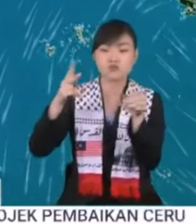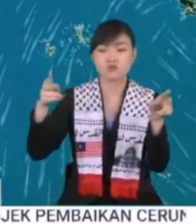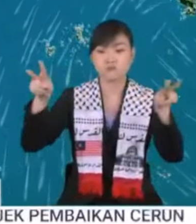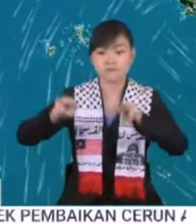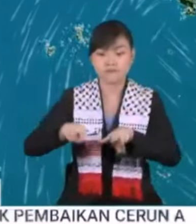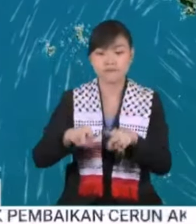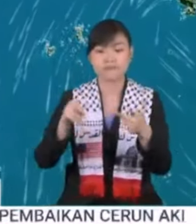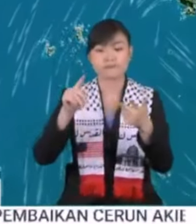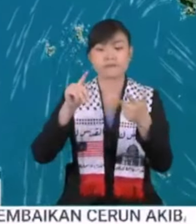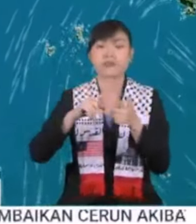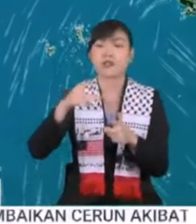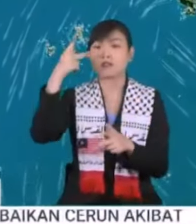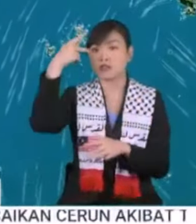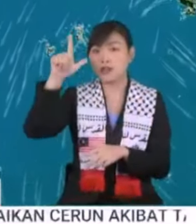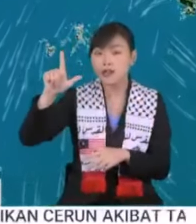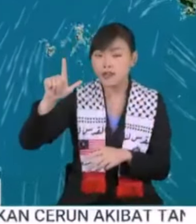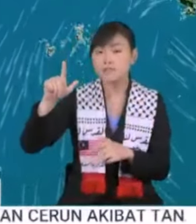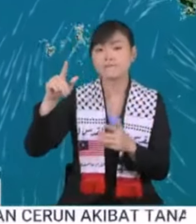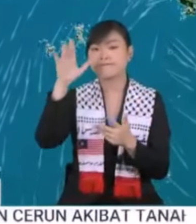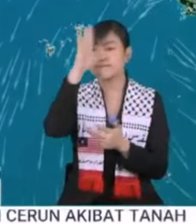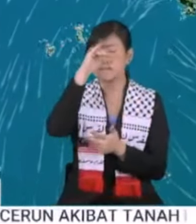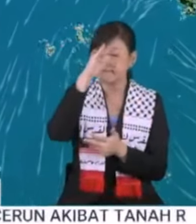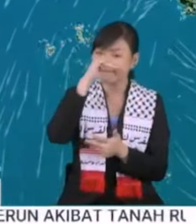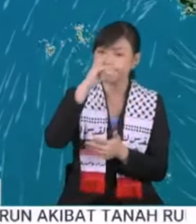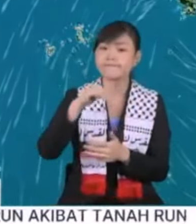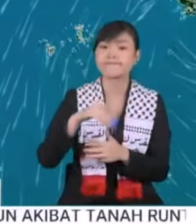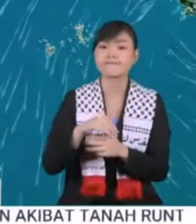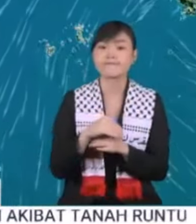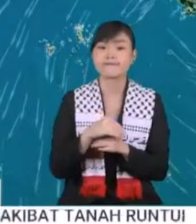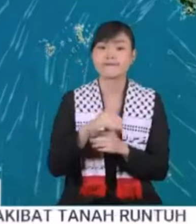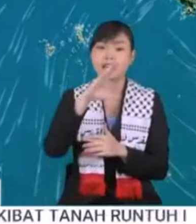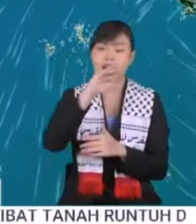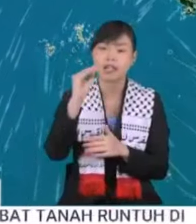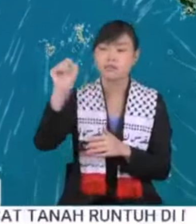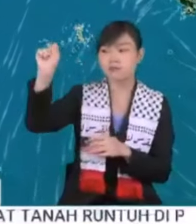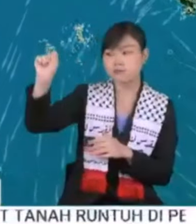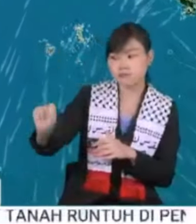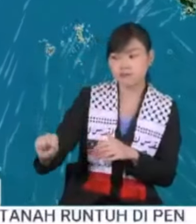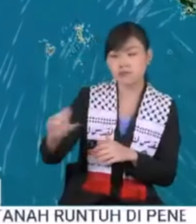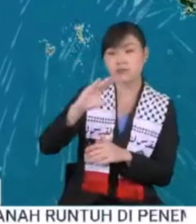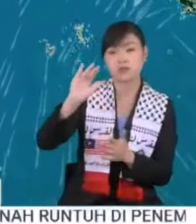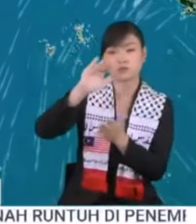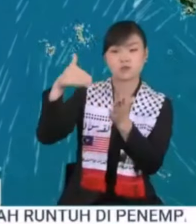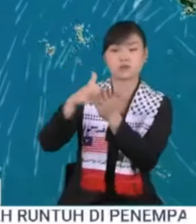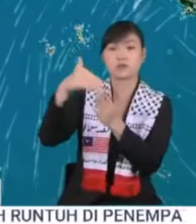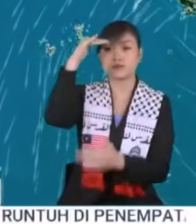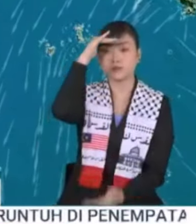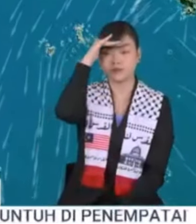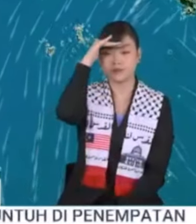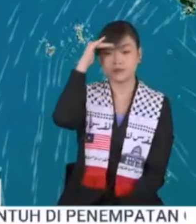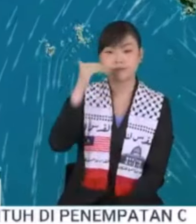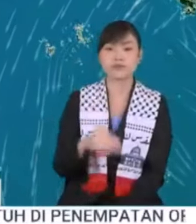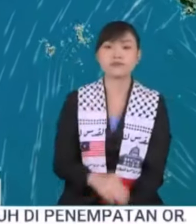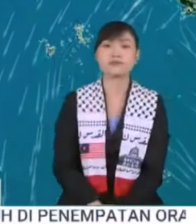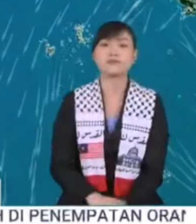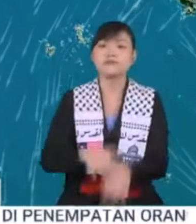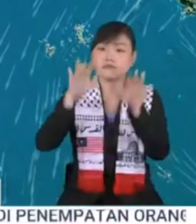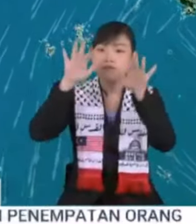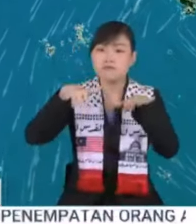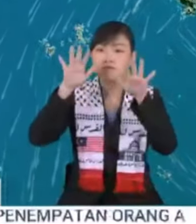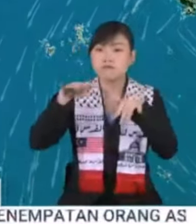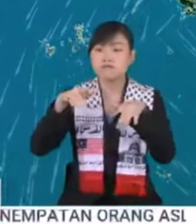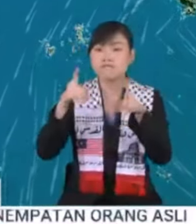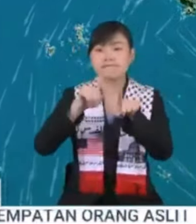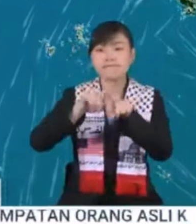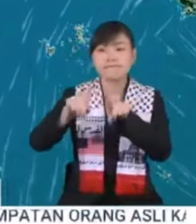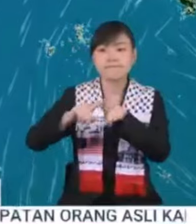Lumpur, di sekitar Negeri Melaka dan juga di kebanyakan daerah untuk selatan dan juga tengah Johor. Keadaan cuaca ribut petir untuk kebanyakan